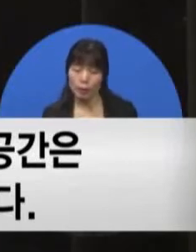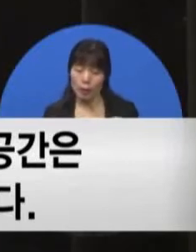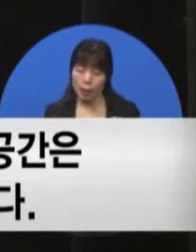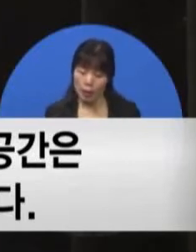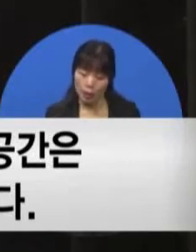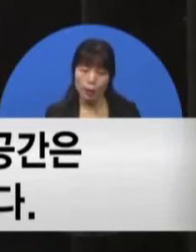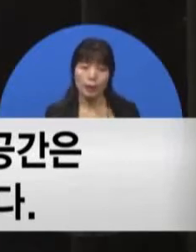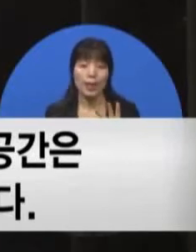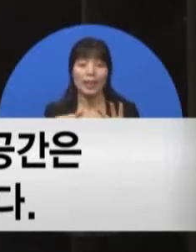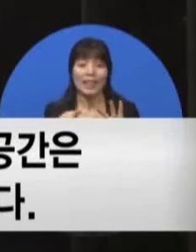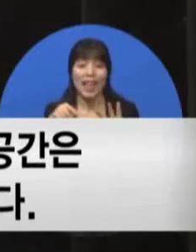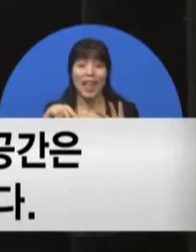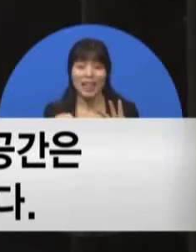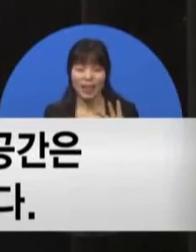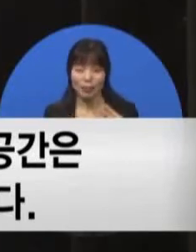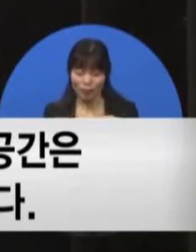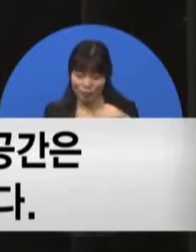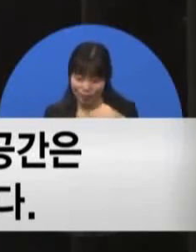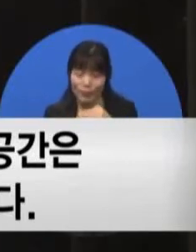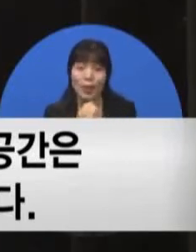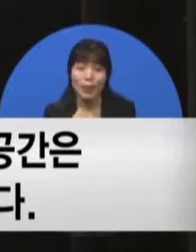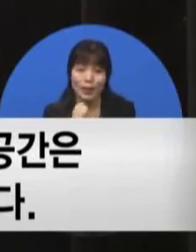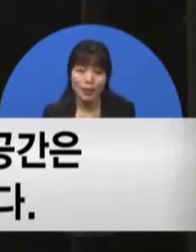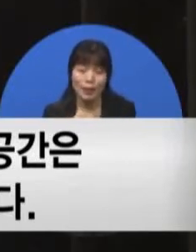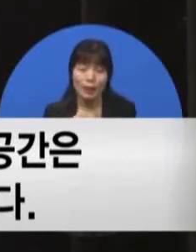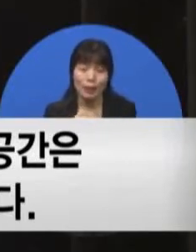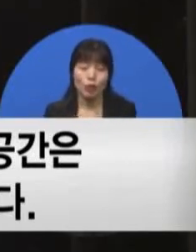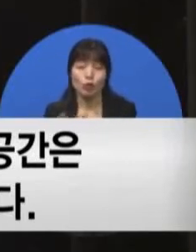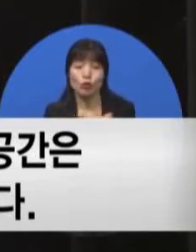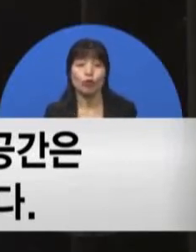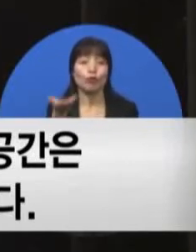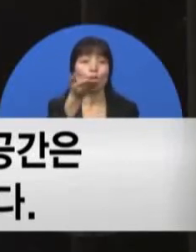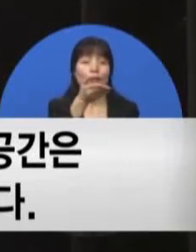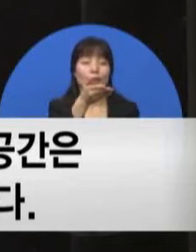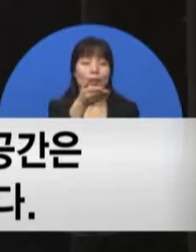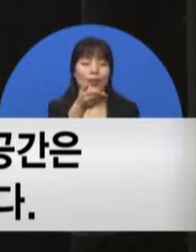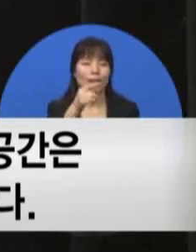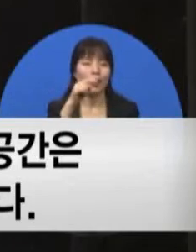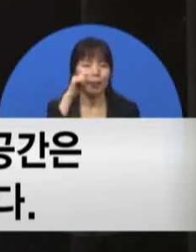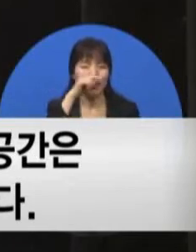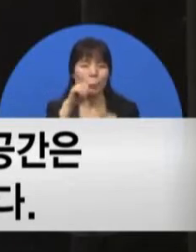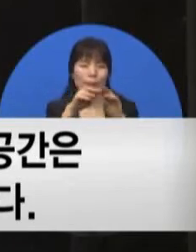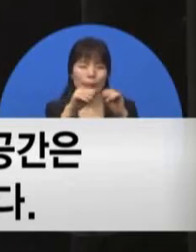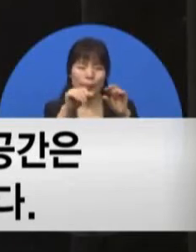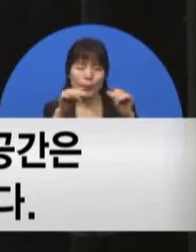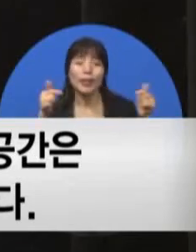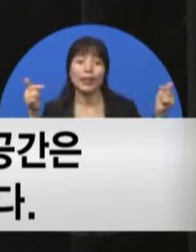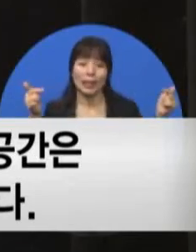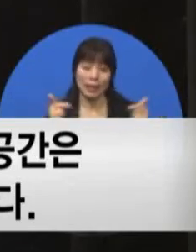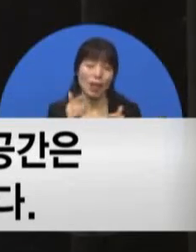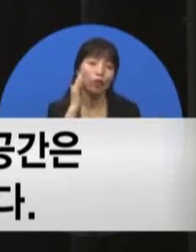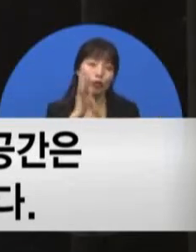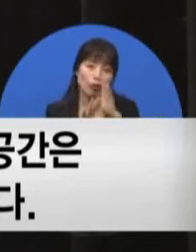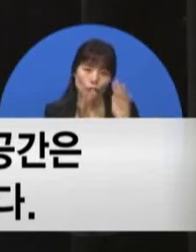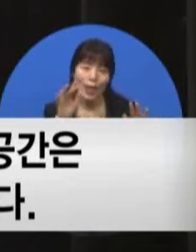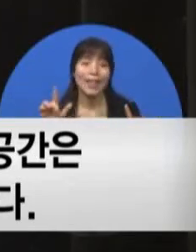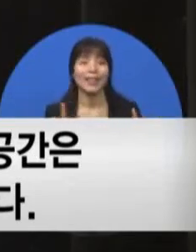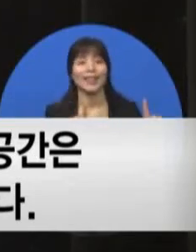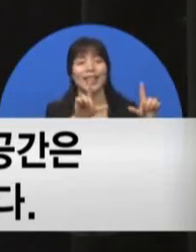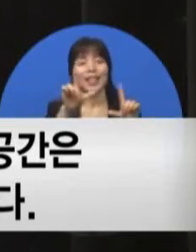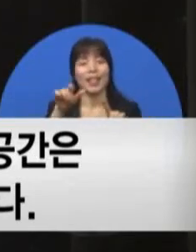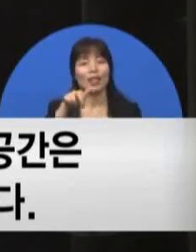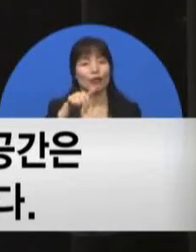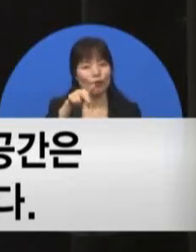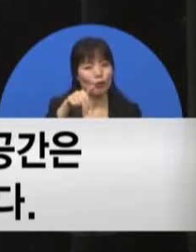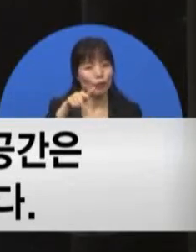지하 고속도로를 뚫고 도화에서 서인천까지 지상 구간은 미세먼지 저감 숲 또는 생활도로 이런 걸로 쓸